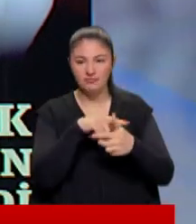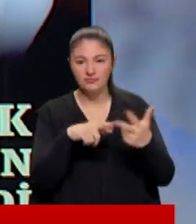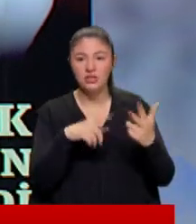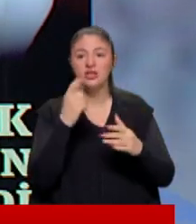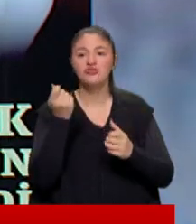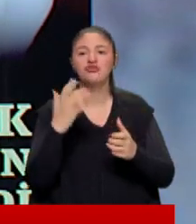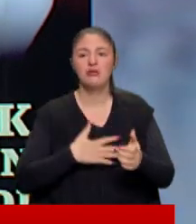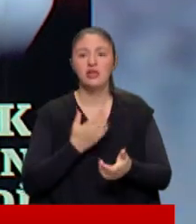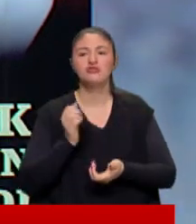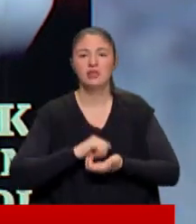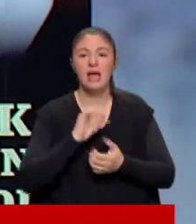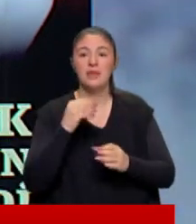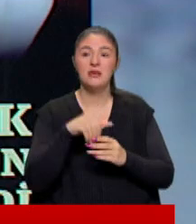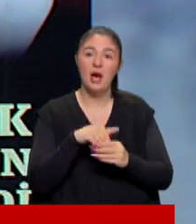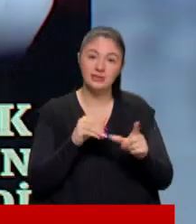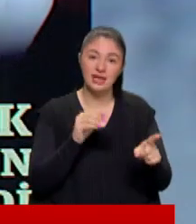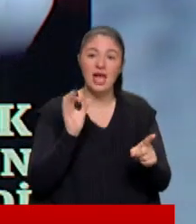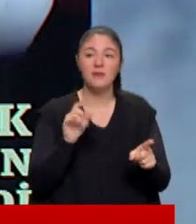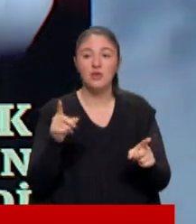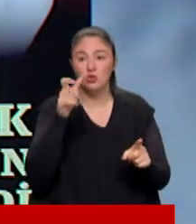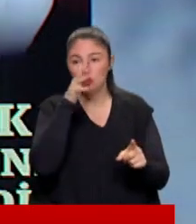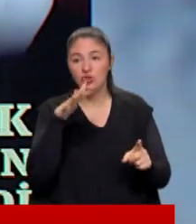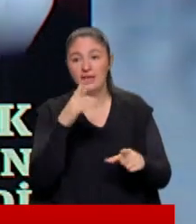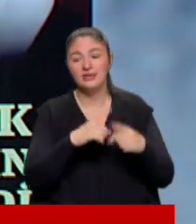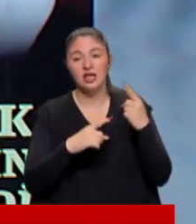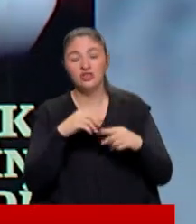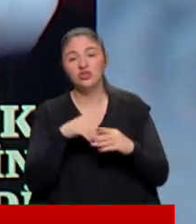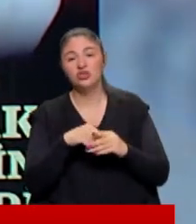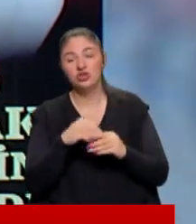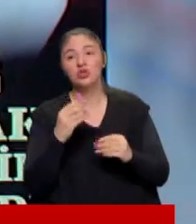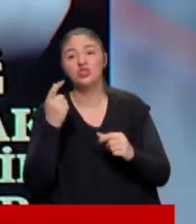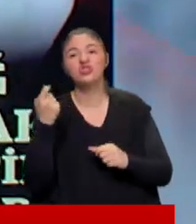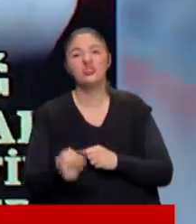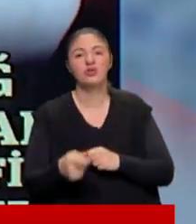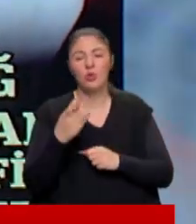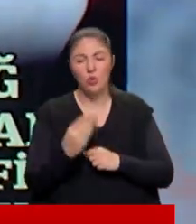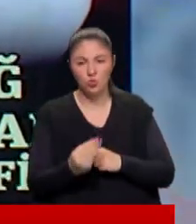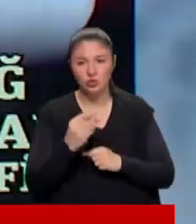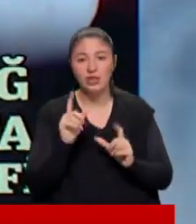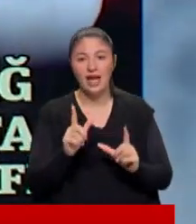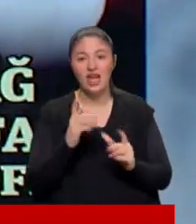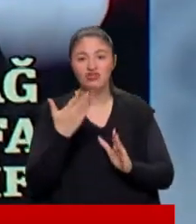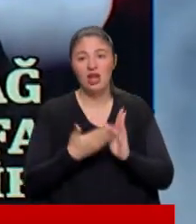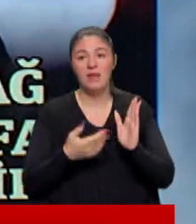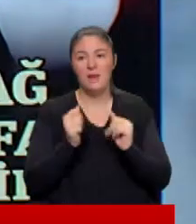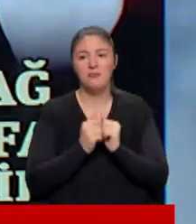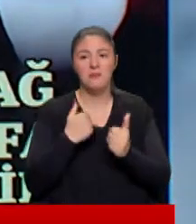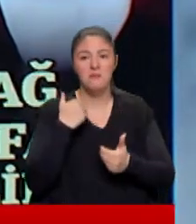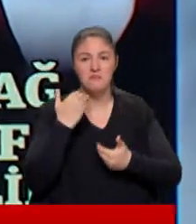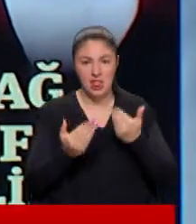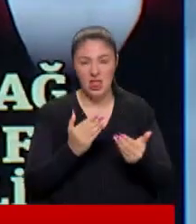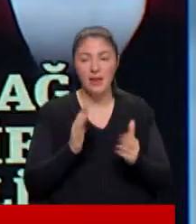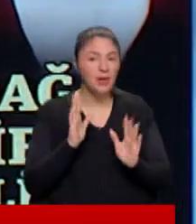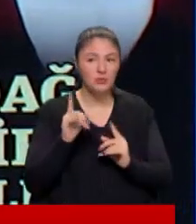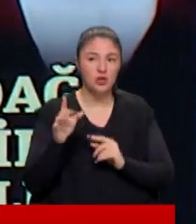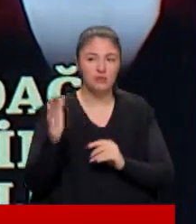ile işbirliğinin hem İyi Parti hem de Türkiye siyaseti için şart olduğunu gerekçeleriyle anlattılar.